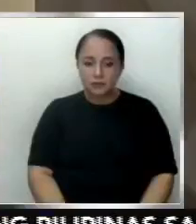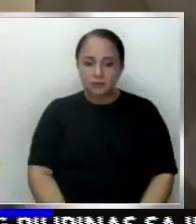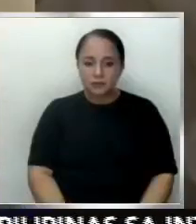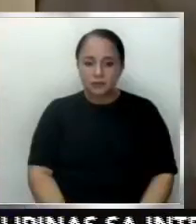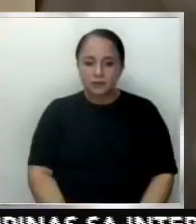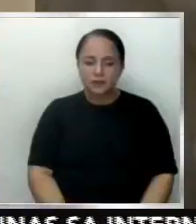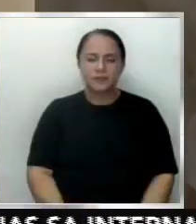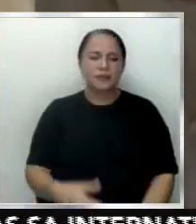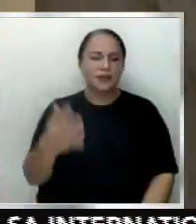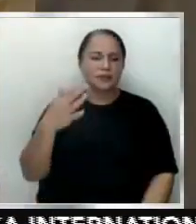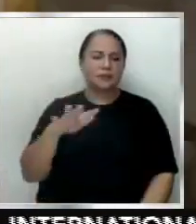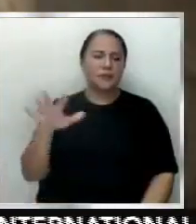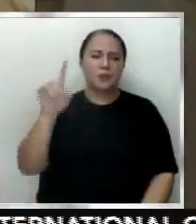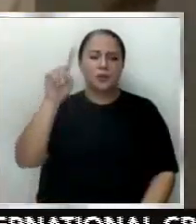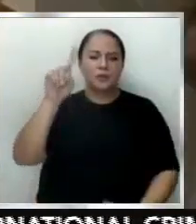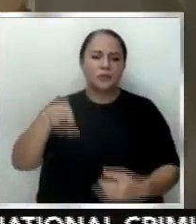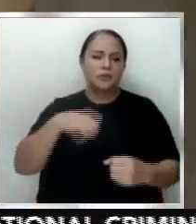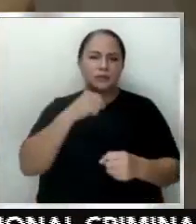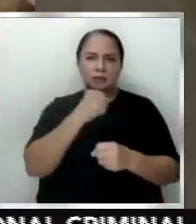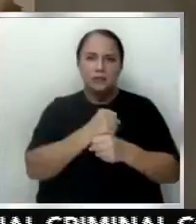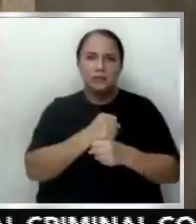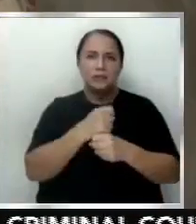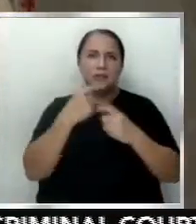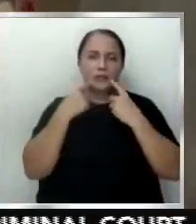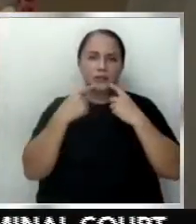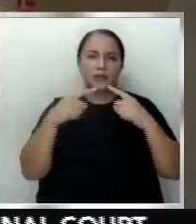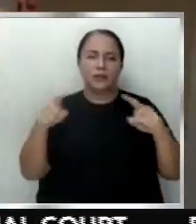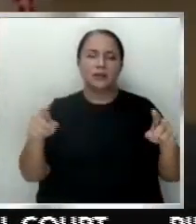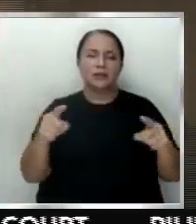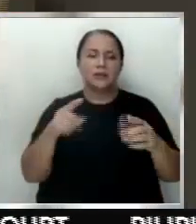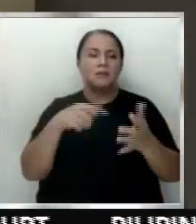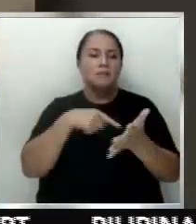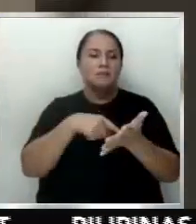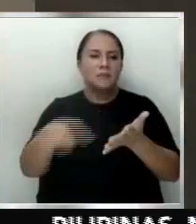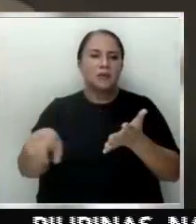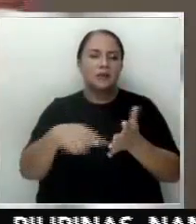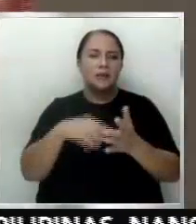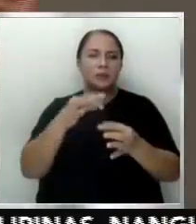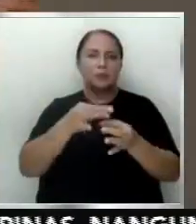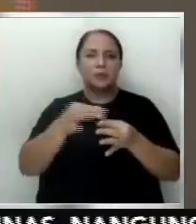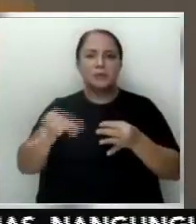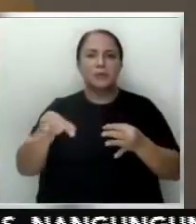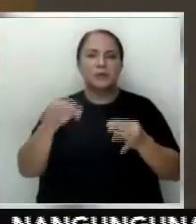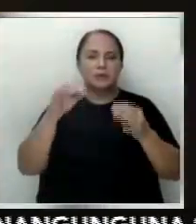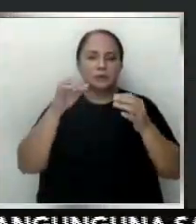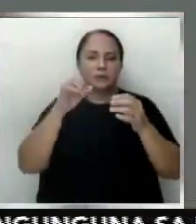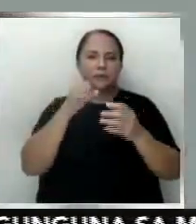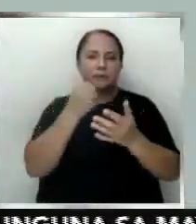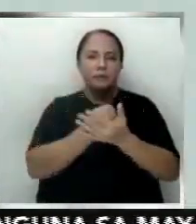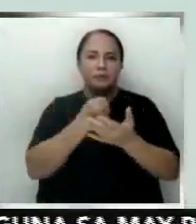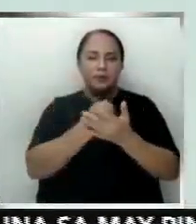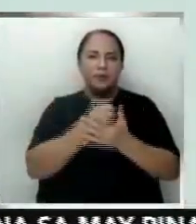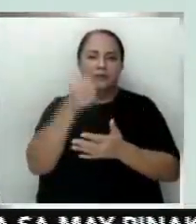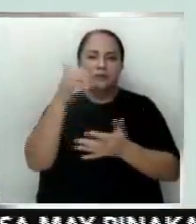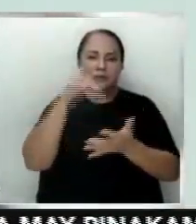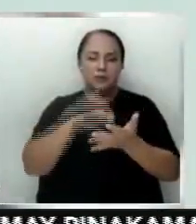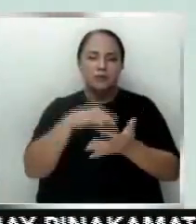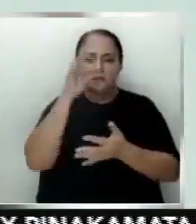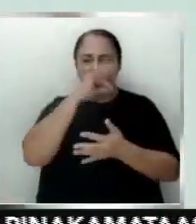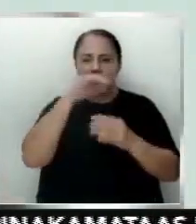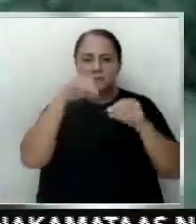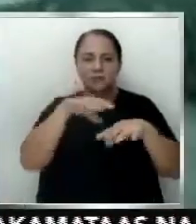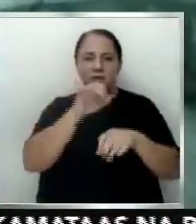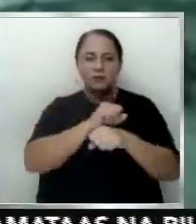Makalipas ang isang taon, matapos si anunsyong mababayaran na ang delayed na sahod ng 10,000 Pilipinong nawala ng trabaho sa